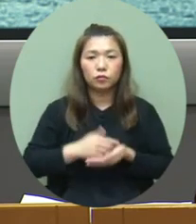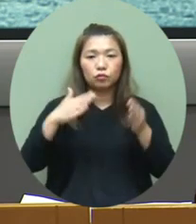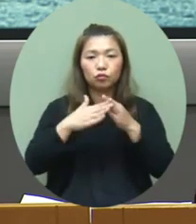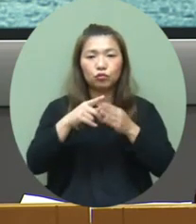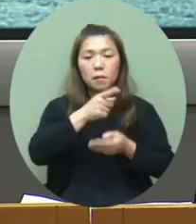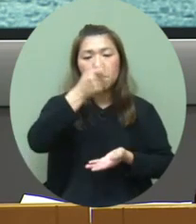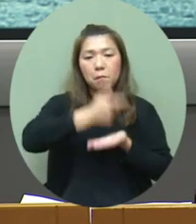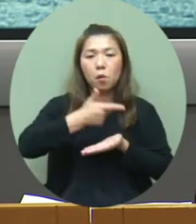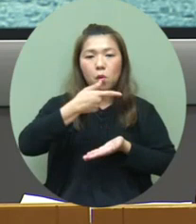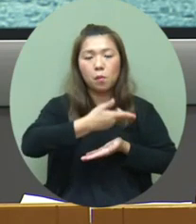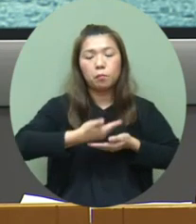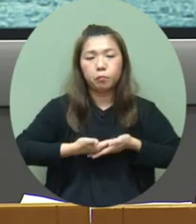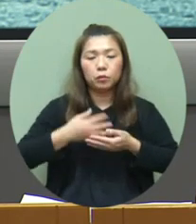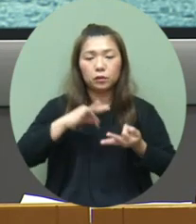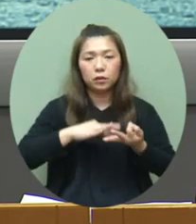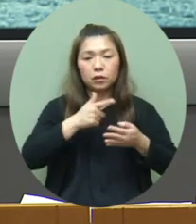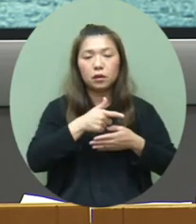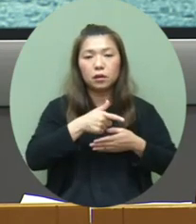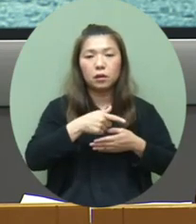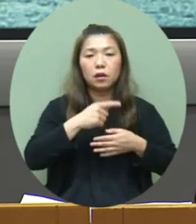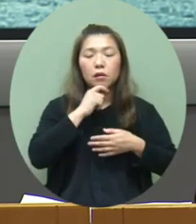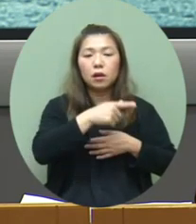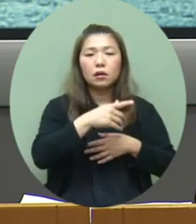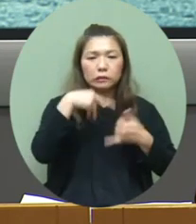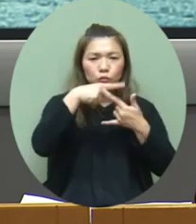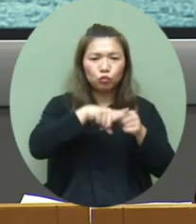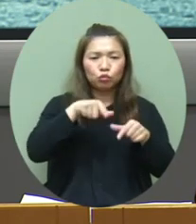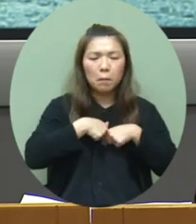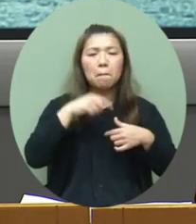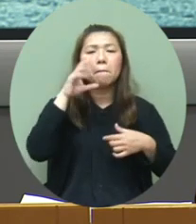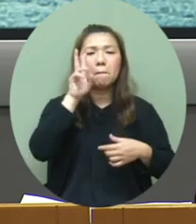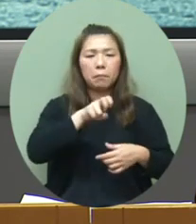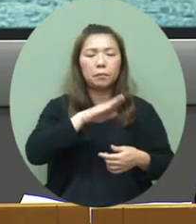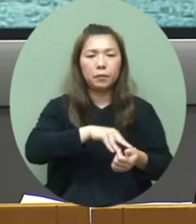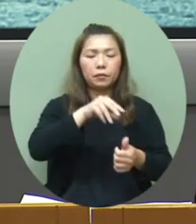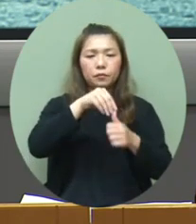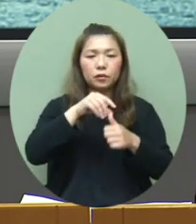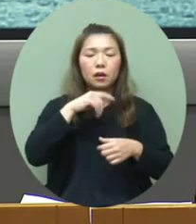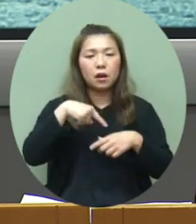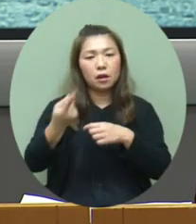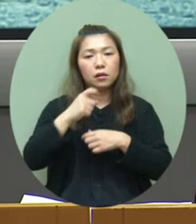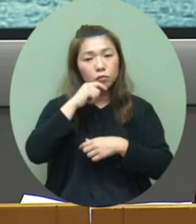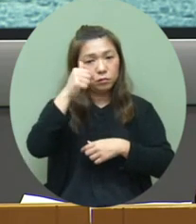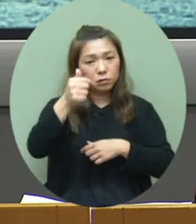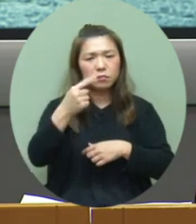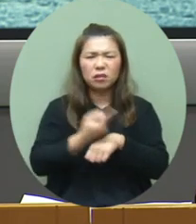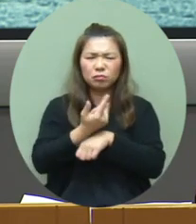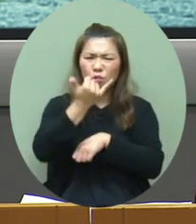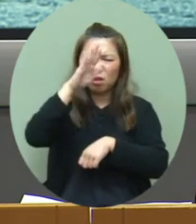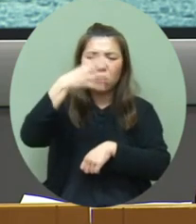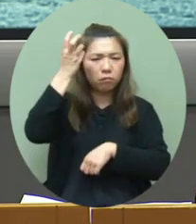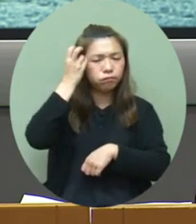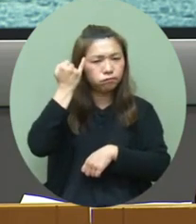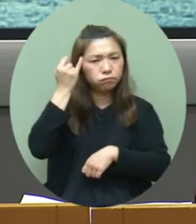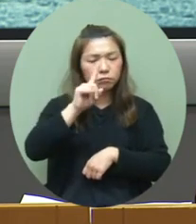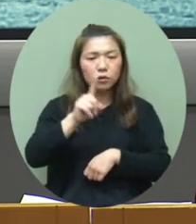田大廈噶啦，咁喺檢疫中心確診咯。咁另外有10個個案咧，就係包括6個暫時揾唔到源頭嘅個